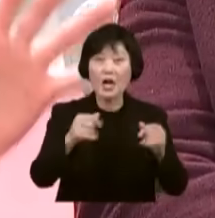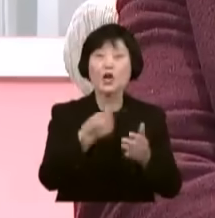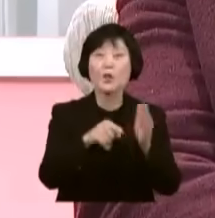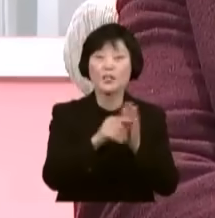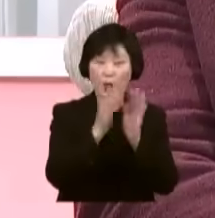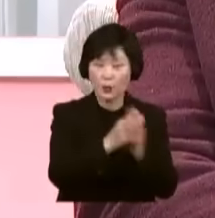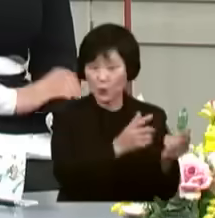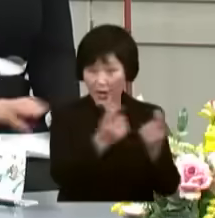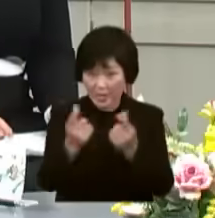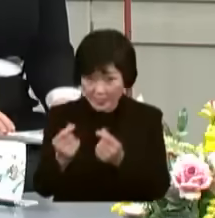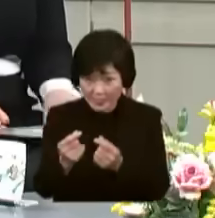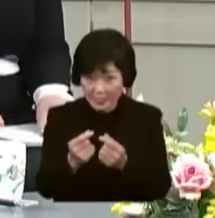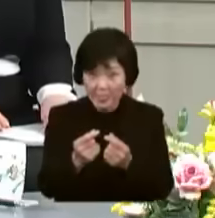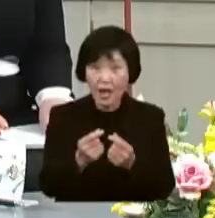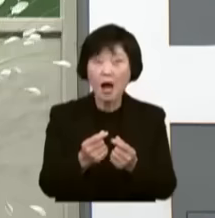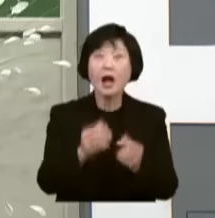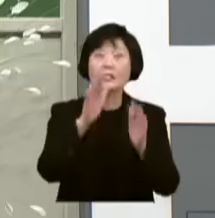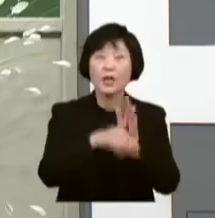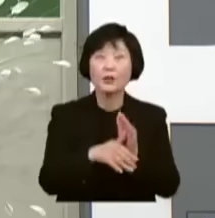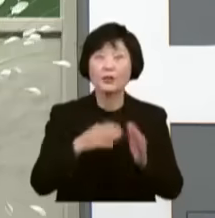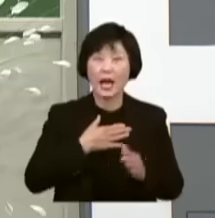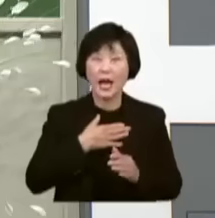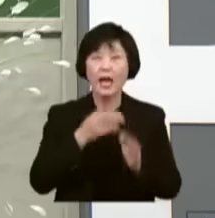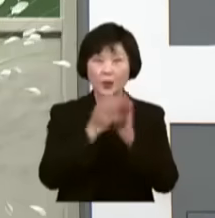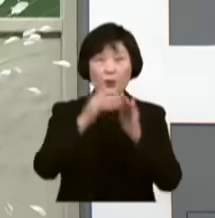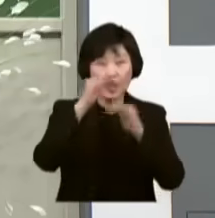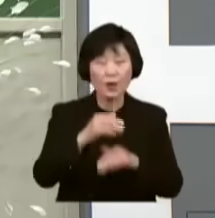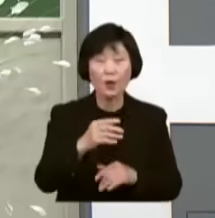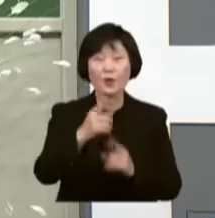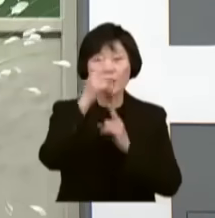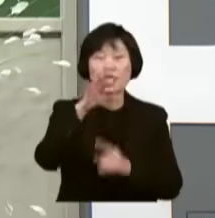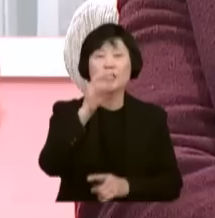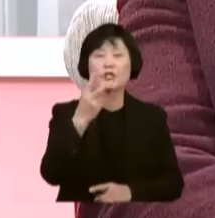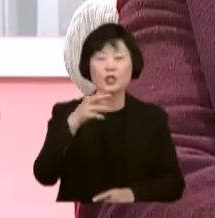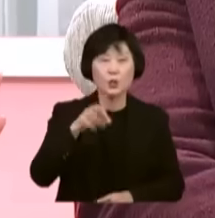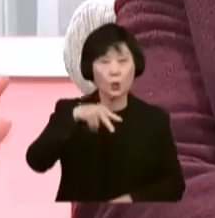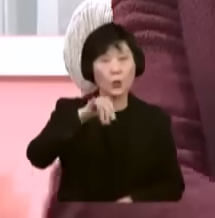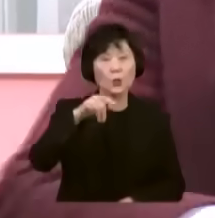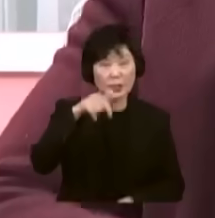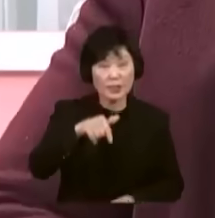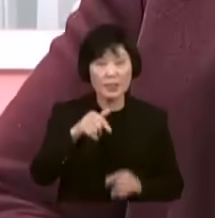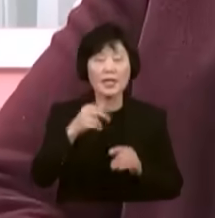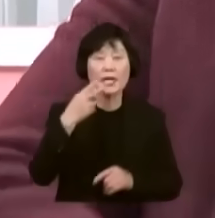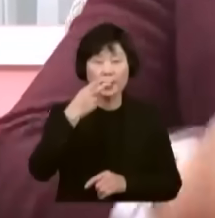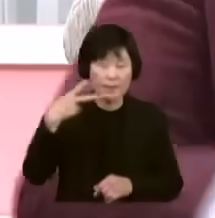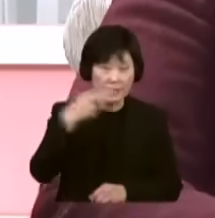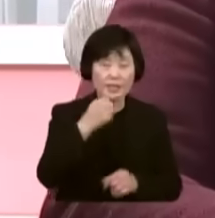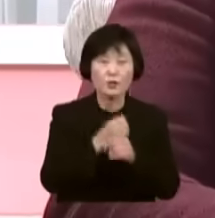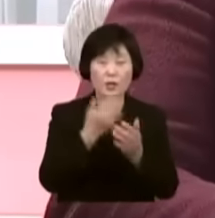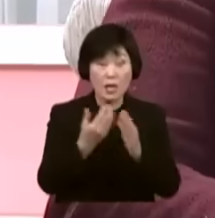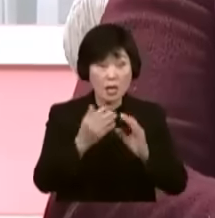담배 끊게 해주세요. 이런 거 기도를 했어요. 잘했어. 뭐 나라를 위해 기도를 하자 해도 이용식 담배 끊게